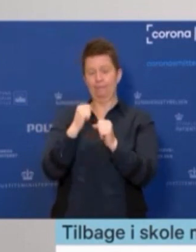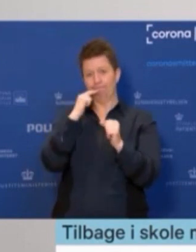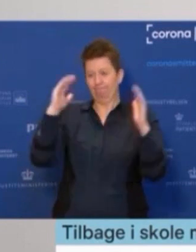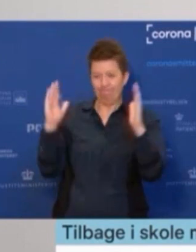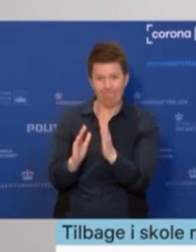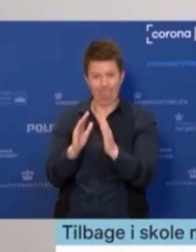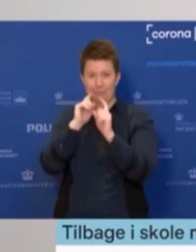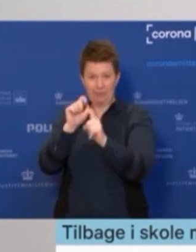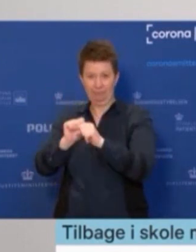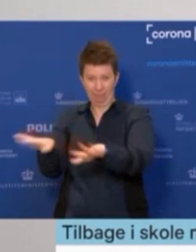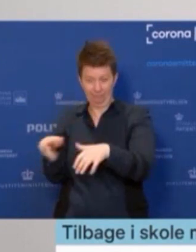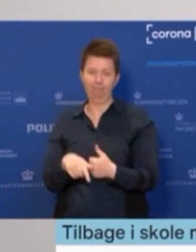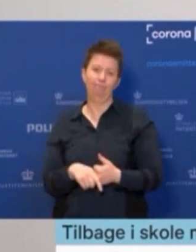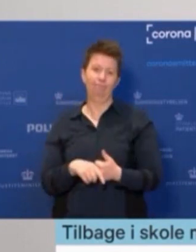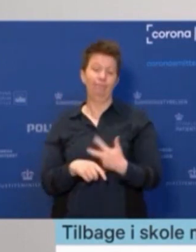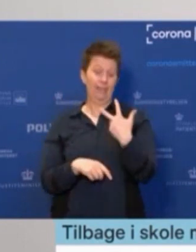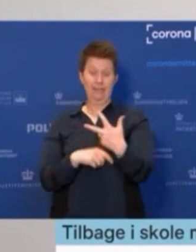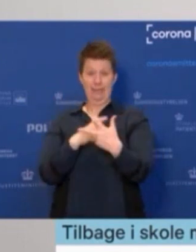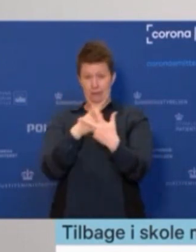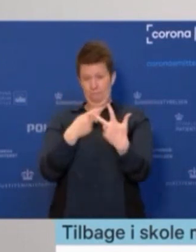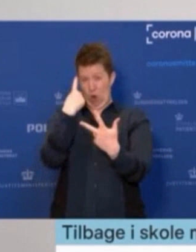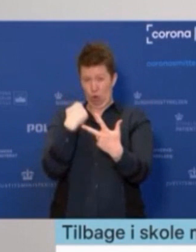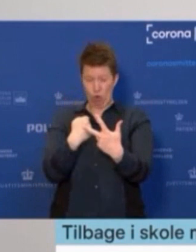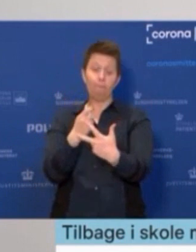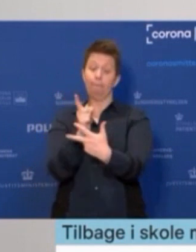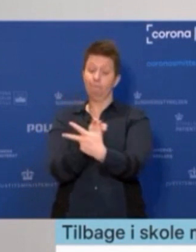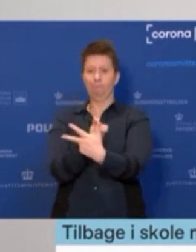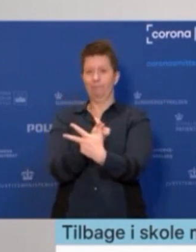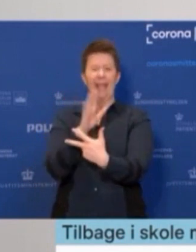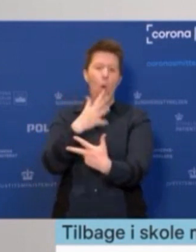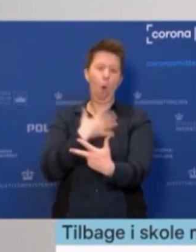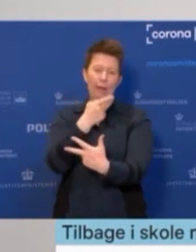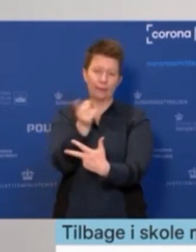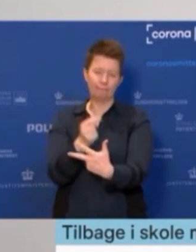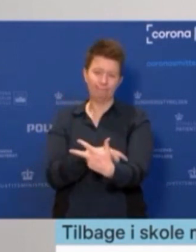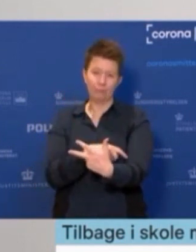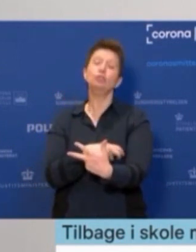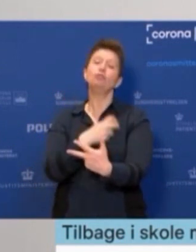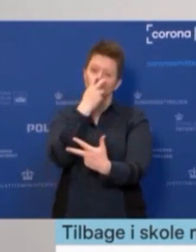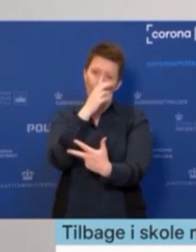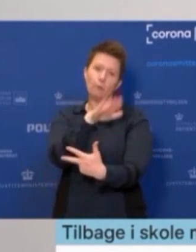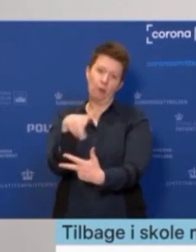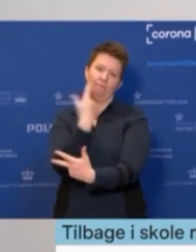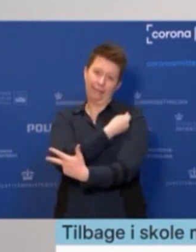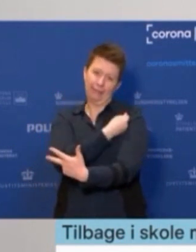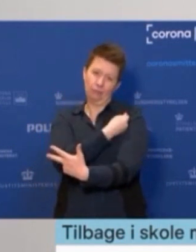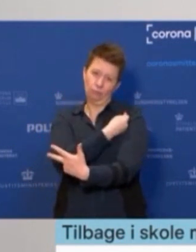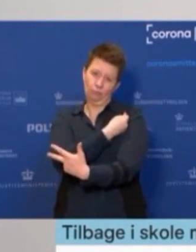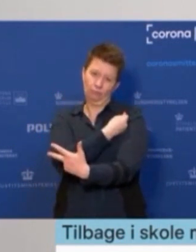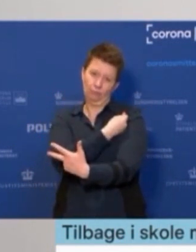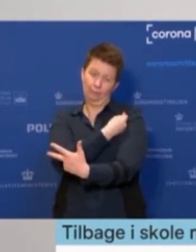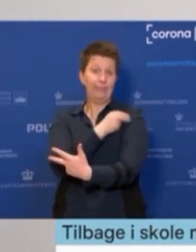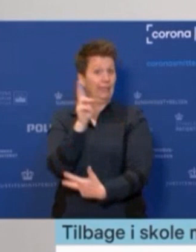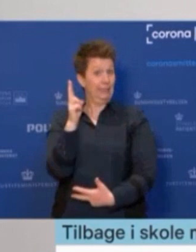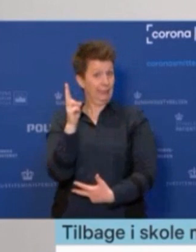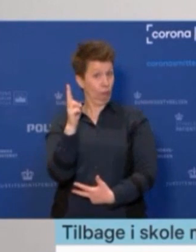første, det kommer nok ikke som nogen overraskelse, det er, sørg nu for at få jeres børn vaccineret. Lige nu der er der